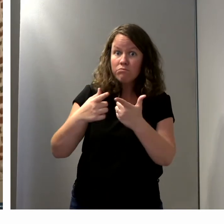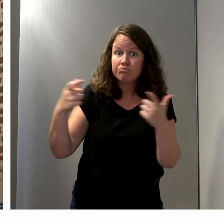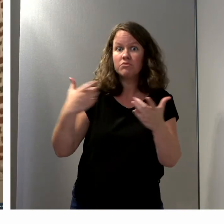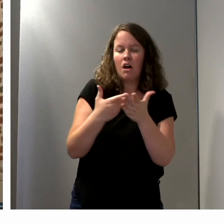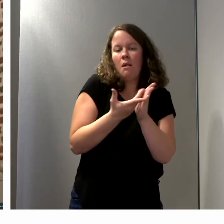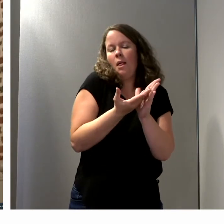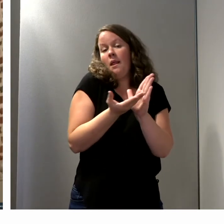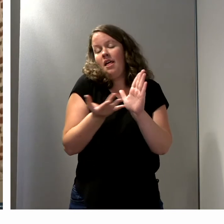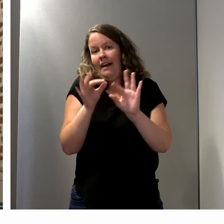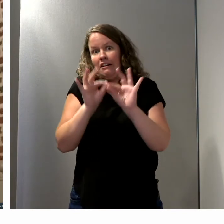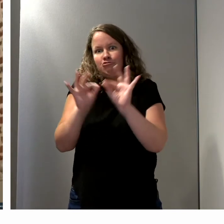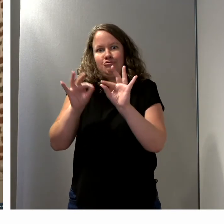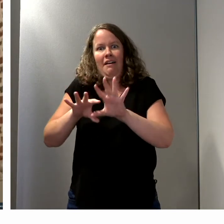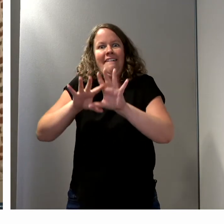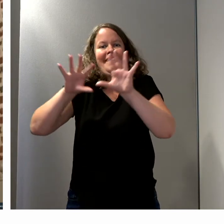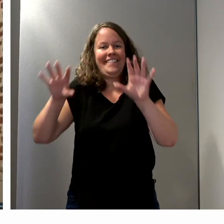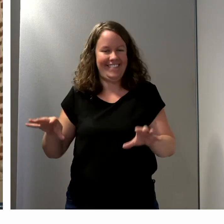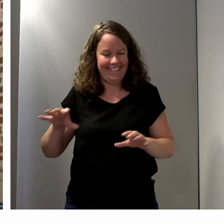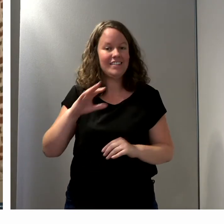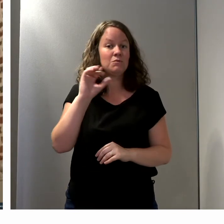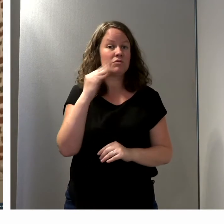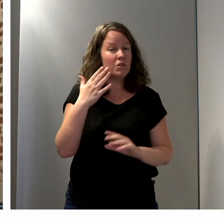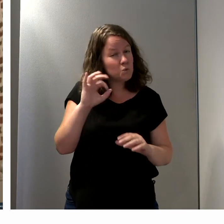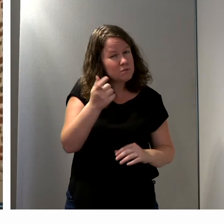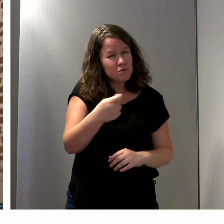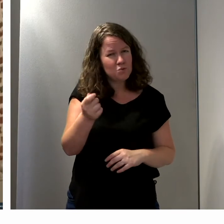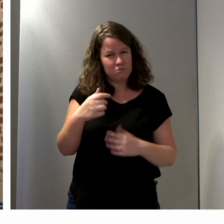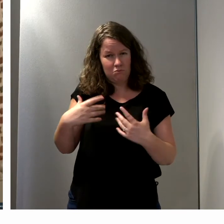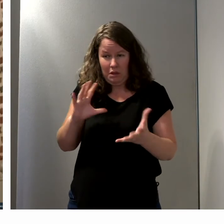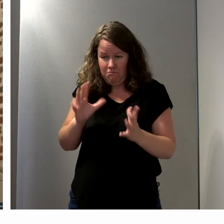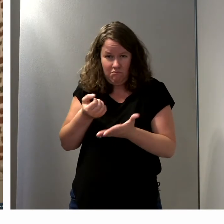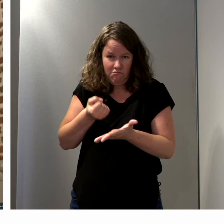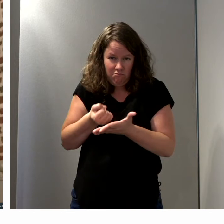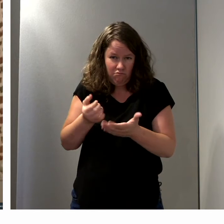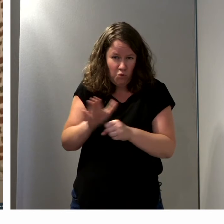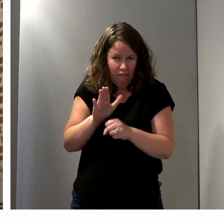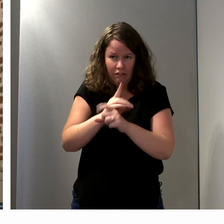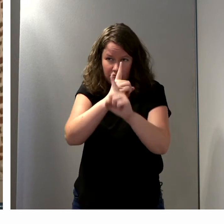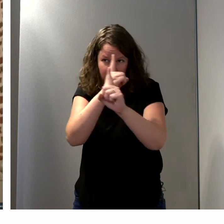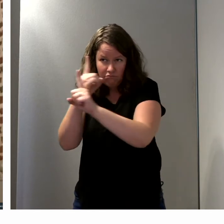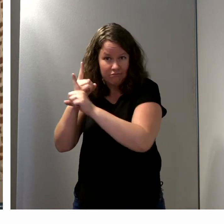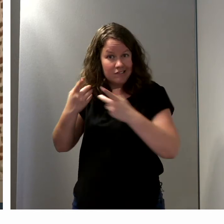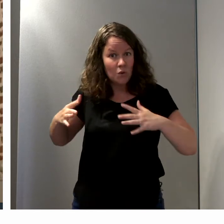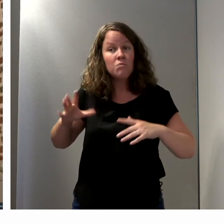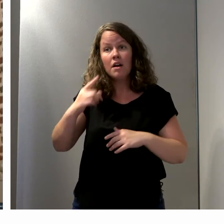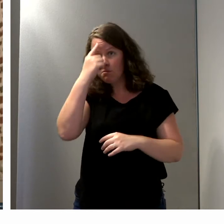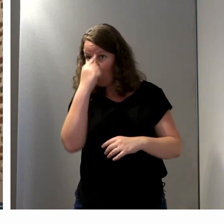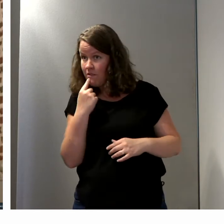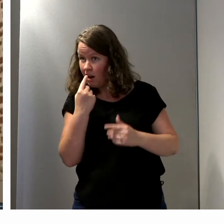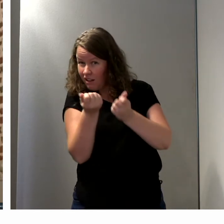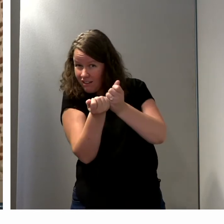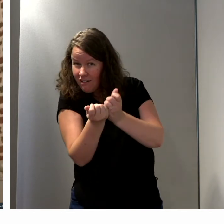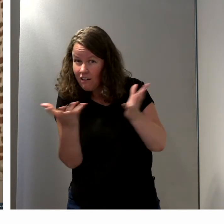à de l'interview, de toute façon, cette pratique d'interview, il faut trouver les bons outils pour s'assurer que tous les types de publics peuvent y participer. Donc, ce qui